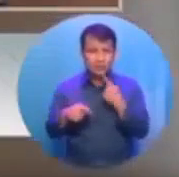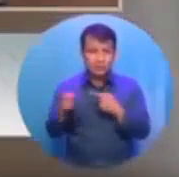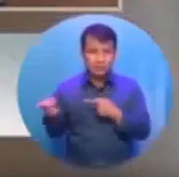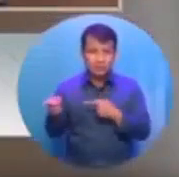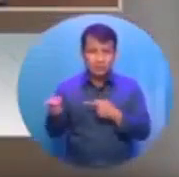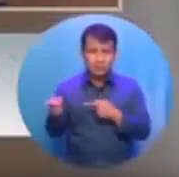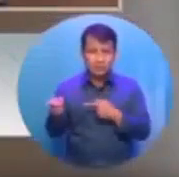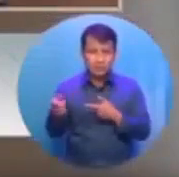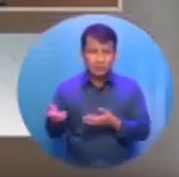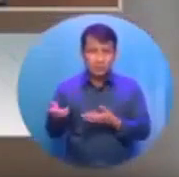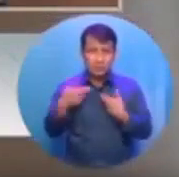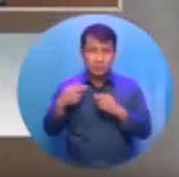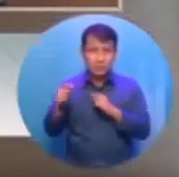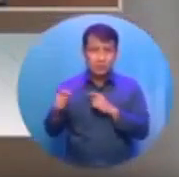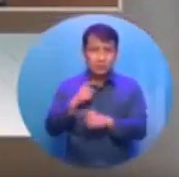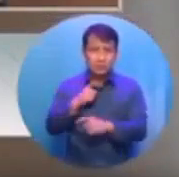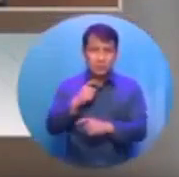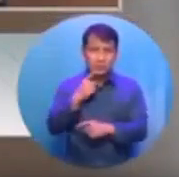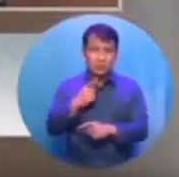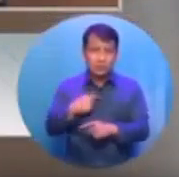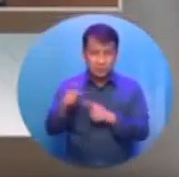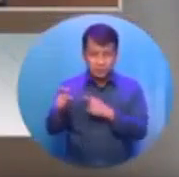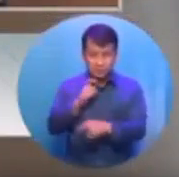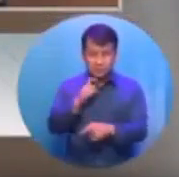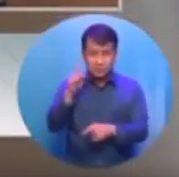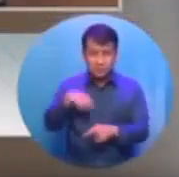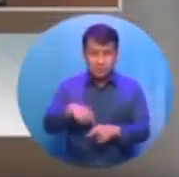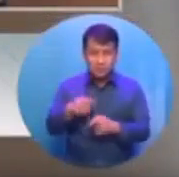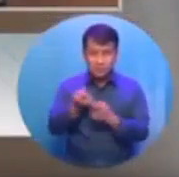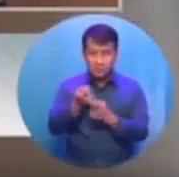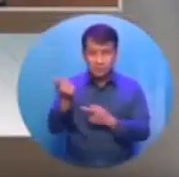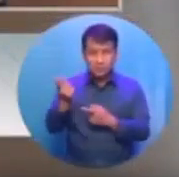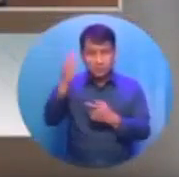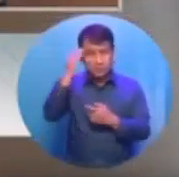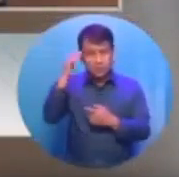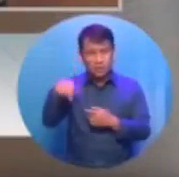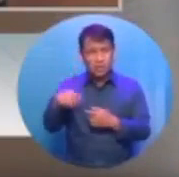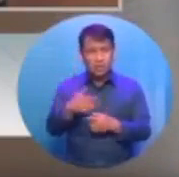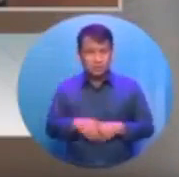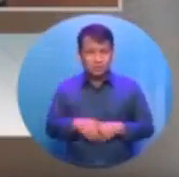sa resolution. Tinex lang po sa akin na dismiss na po yung kaso. Ah, pero dismiss ng